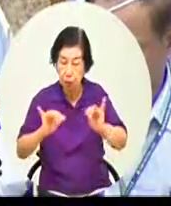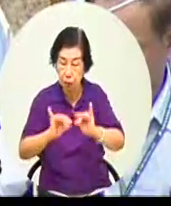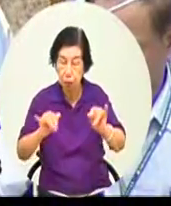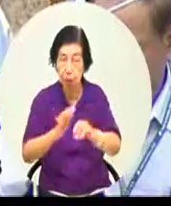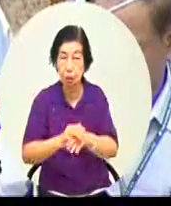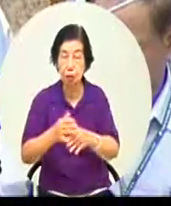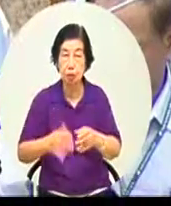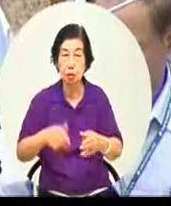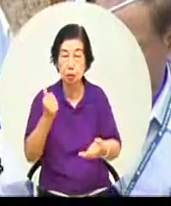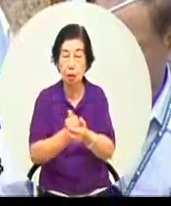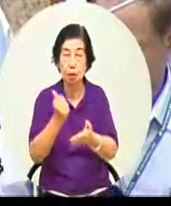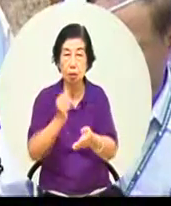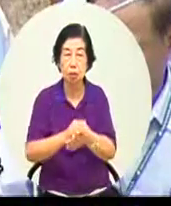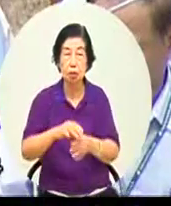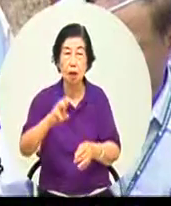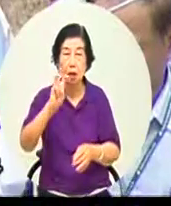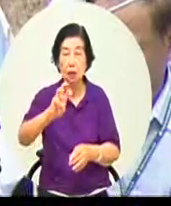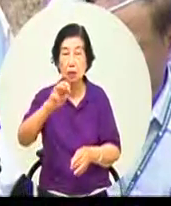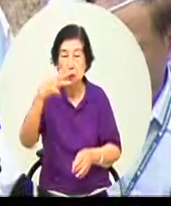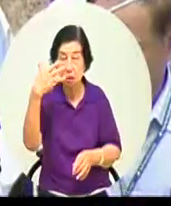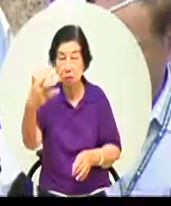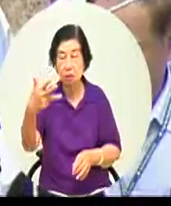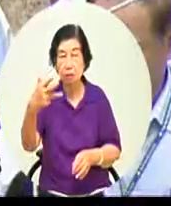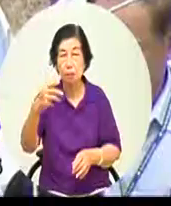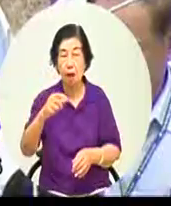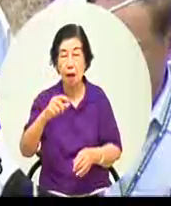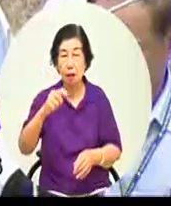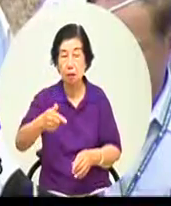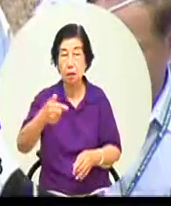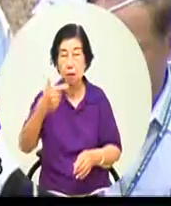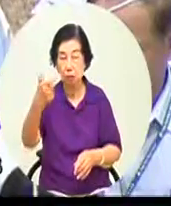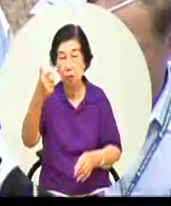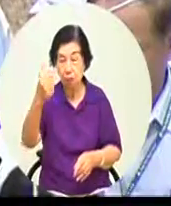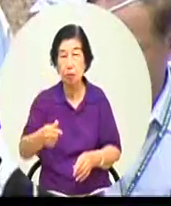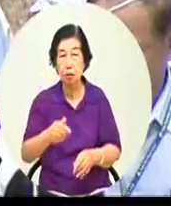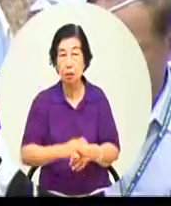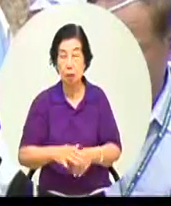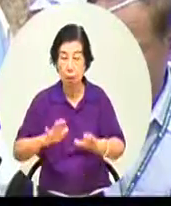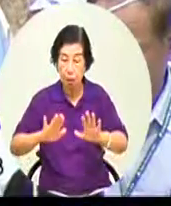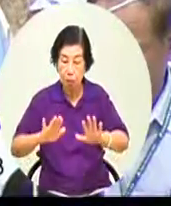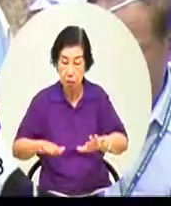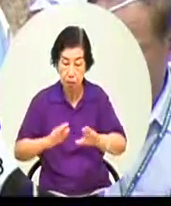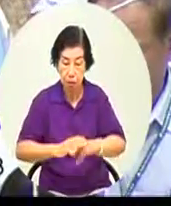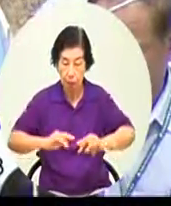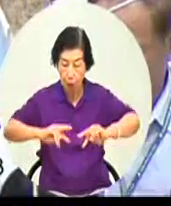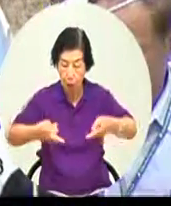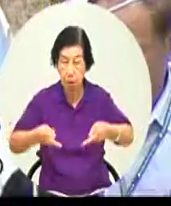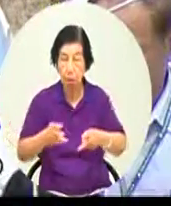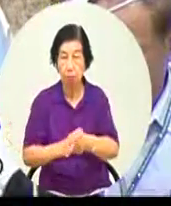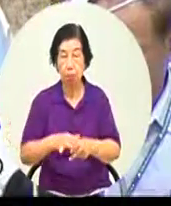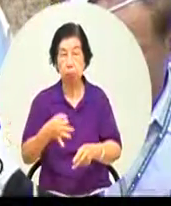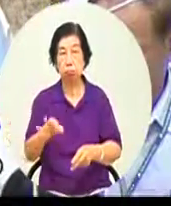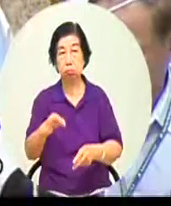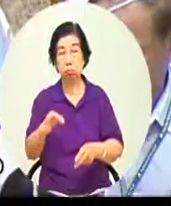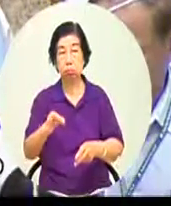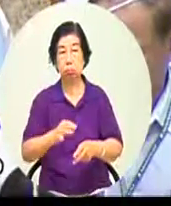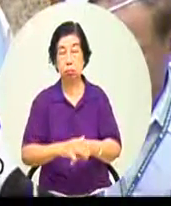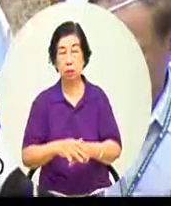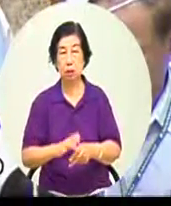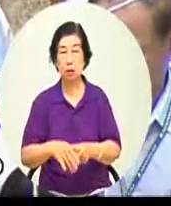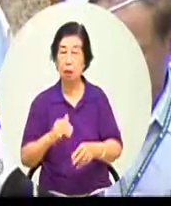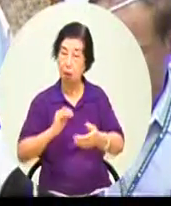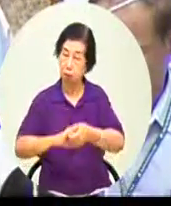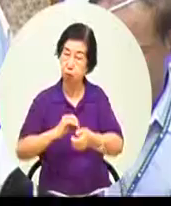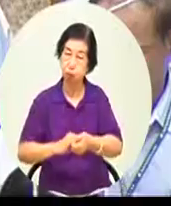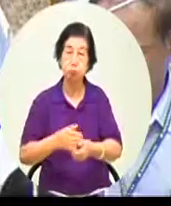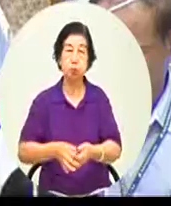38.62亿，那而且这个是只是公告限值，如果说我们把它变现之后，其实那个金额不只是如此。第二个短期我们每一年里